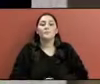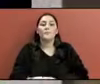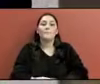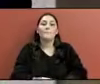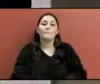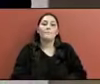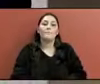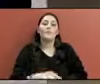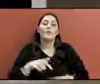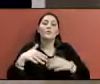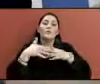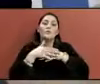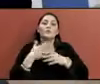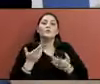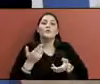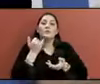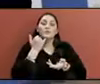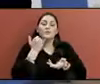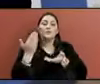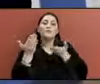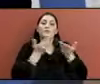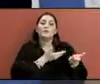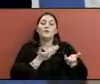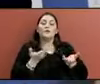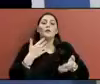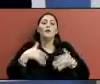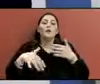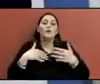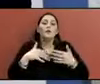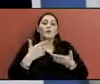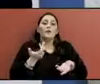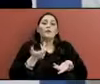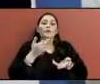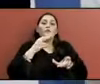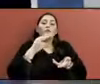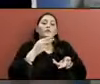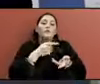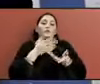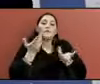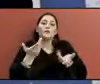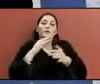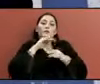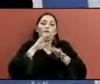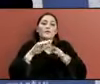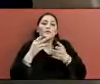akşamki konuğumuz Kocaeli Büyükşehir Belediyesi Engelli ve Yaşlı Hizmetleri Daire Başkanı, Müdürü